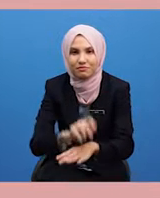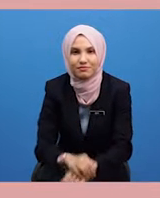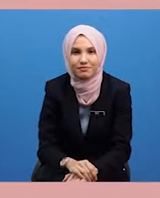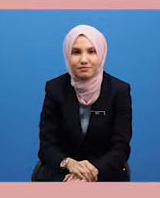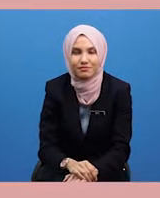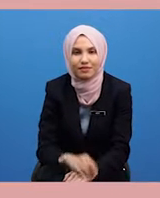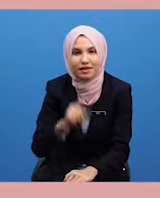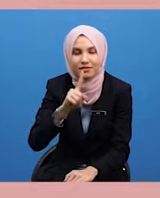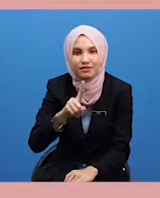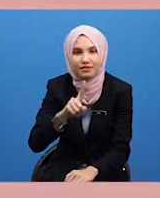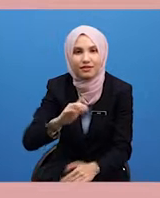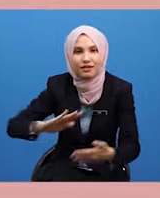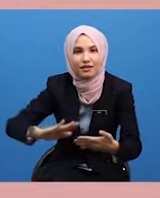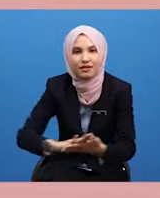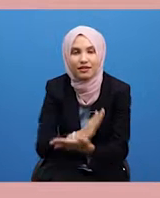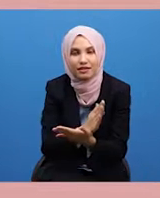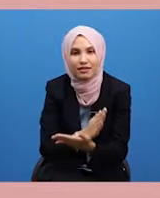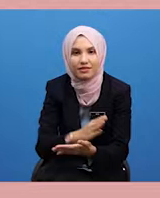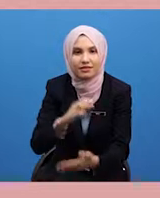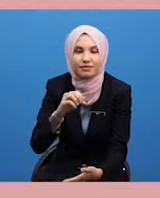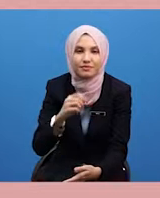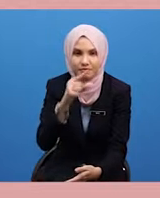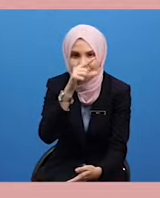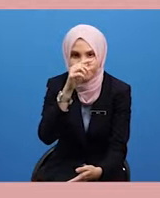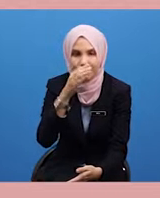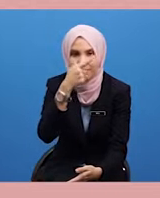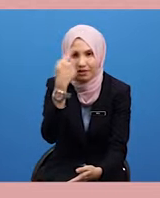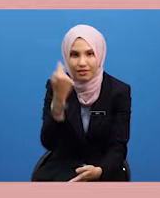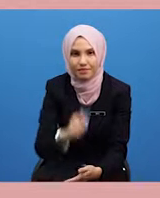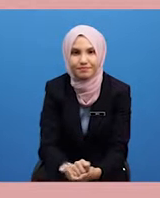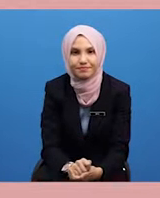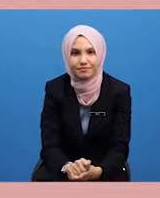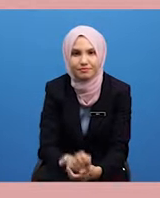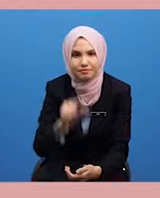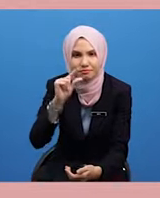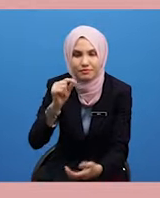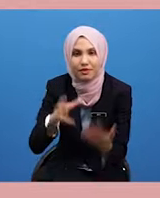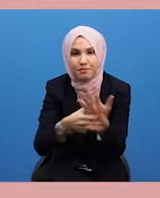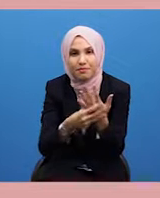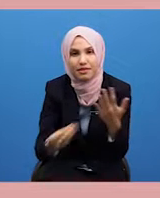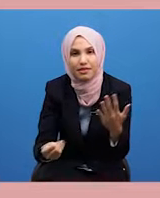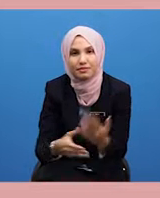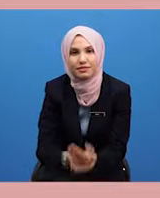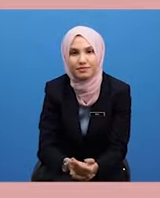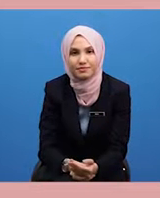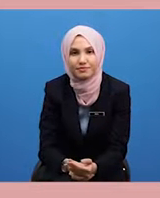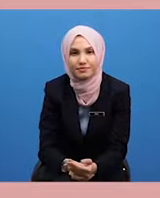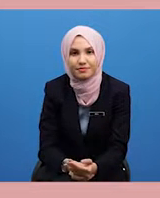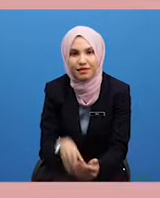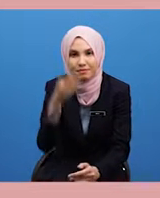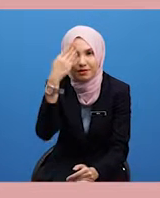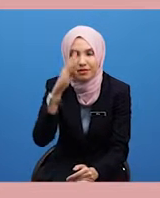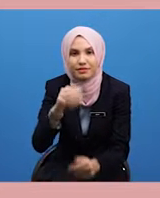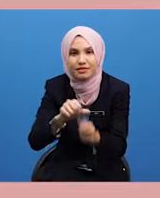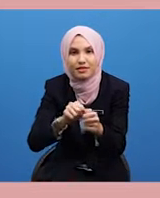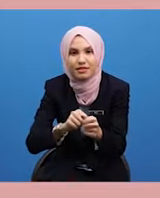sehelai kertas berwarna gelap ataupun berwarna hitam dan juga sedikit minyak masak. Bagi